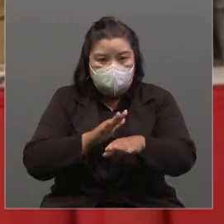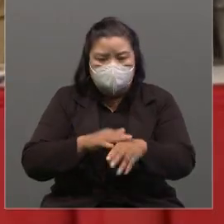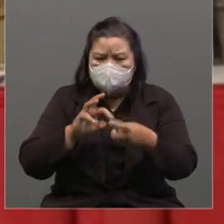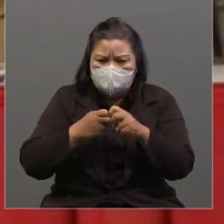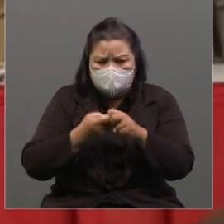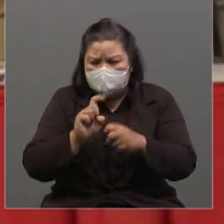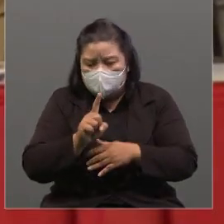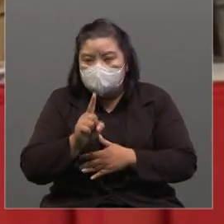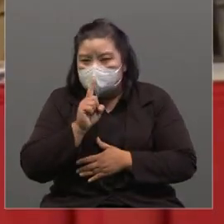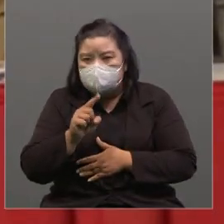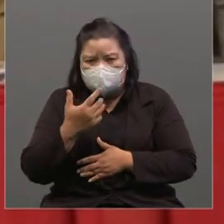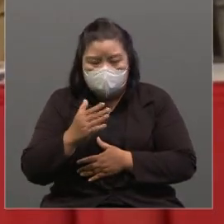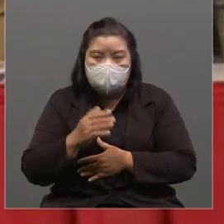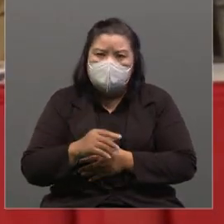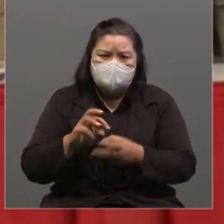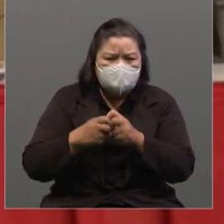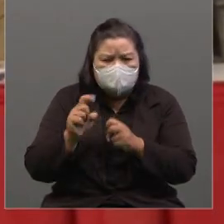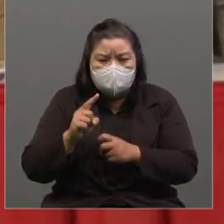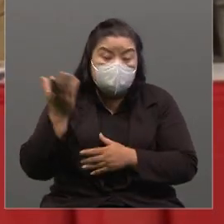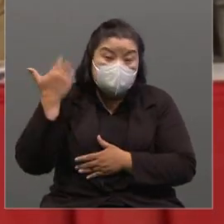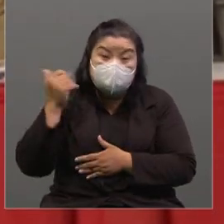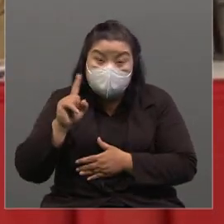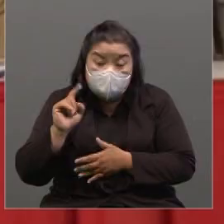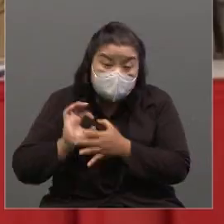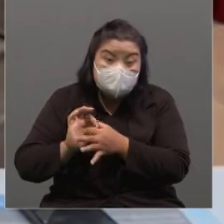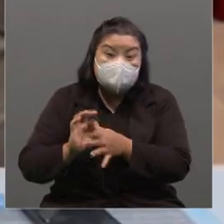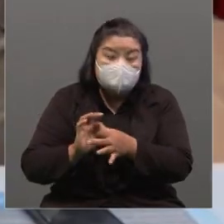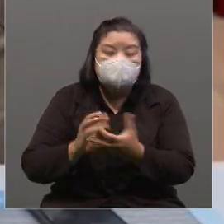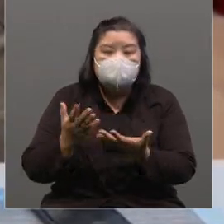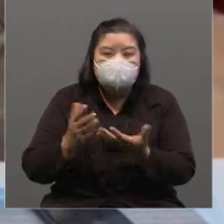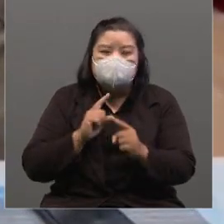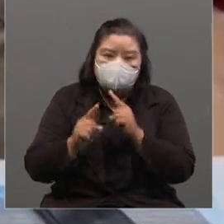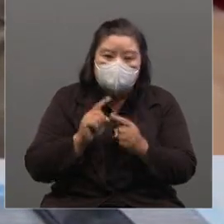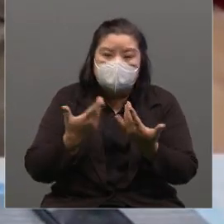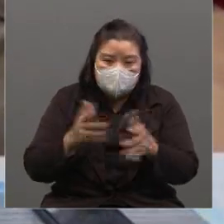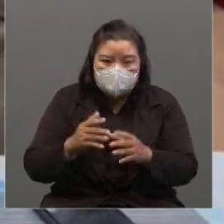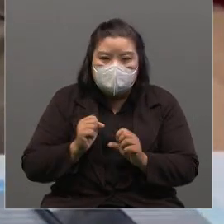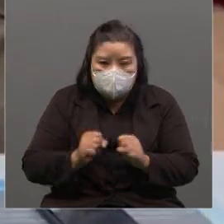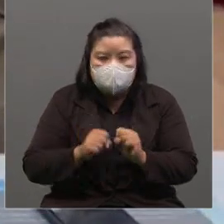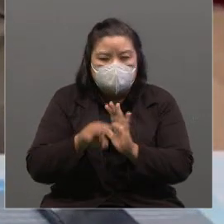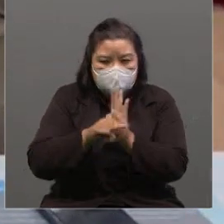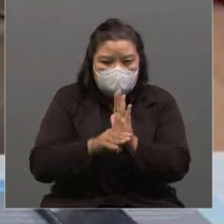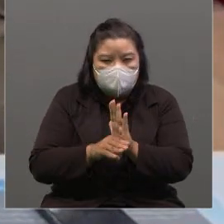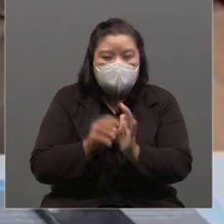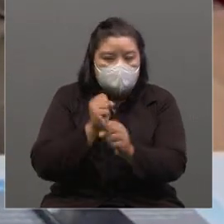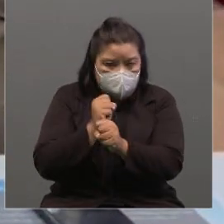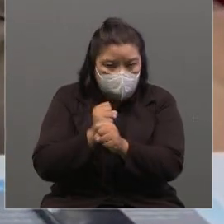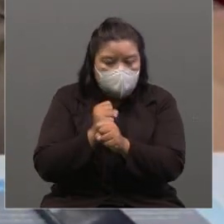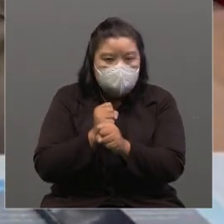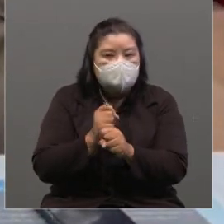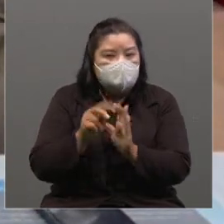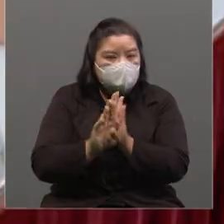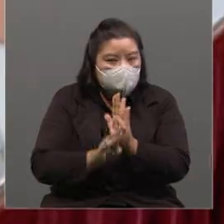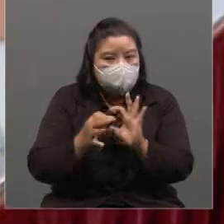ามปัญหาต่างๆที่เกิดขึ้นในช่วงที่ผ่านมาว่ามีปัญหาอาชญากรรมอะไรเกิดขึ้นบ้างแล้วก็จะเร่งรัดผลคดีต่างๆรวมถึงนโยบาย